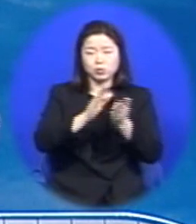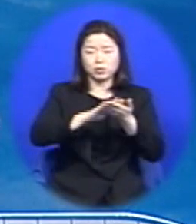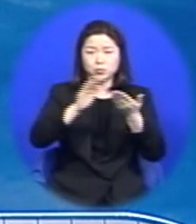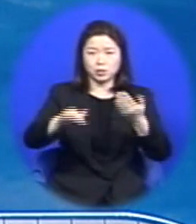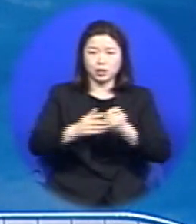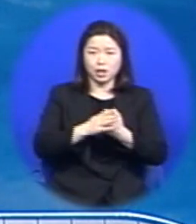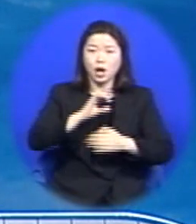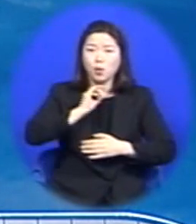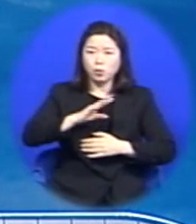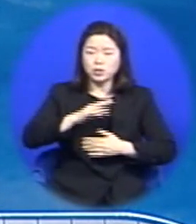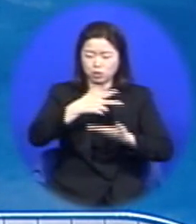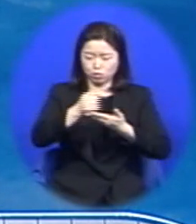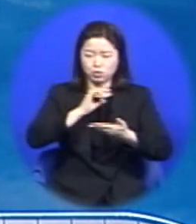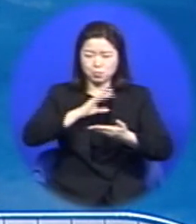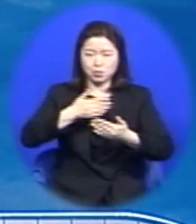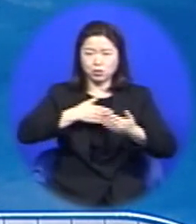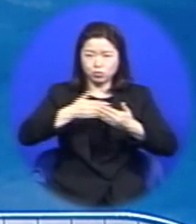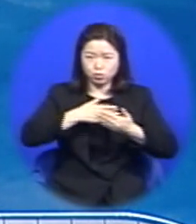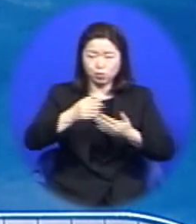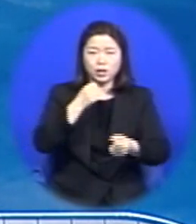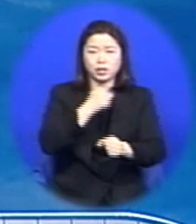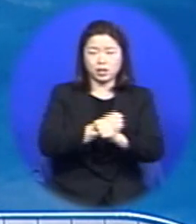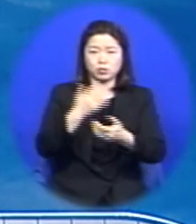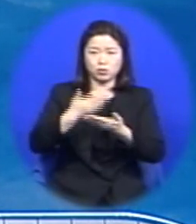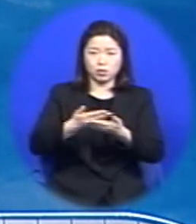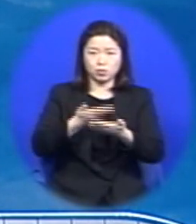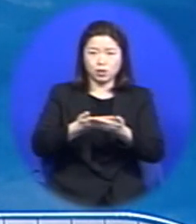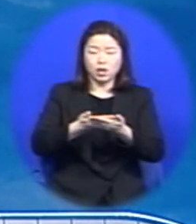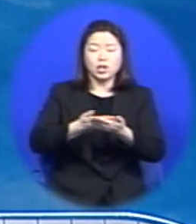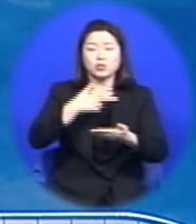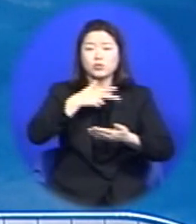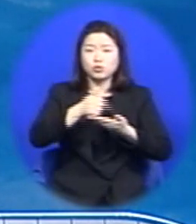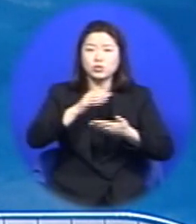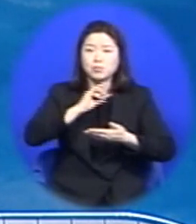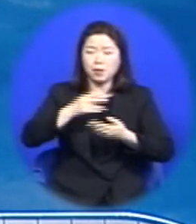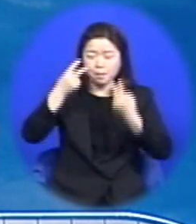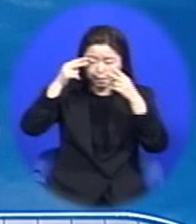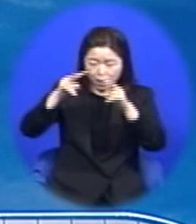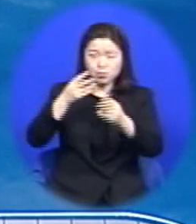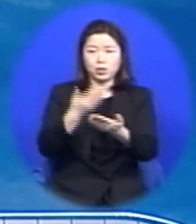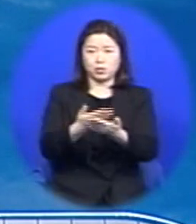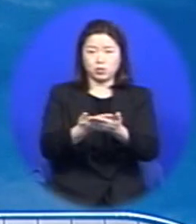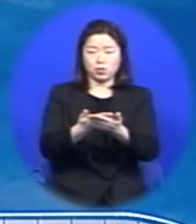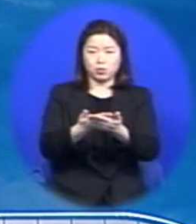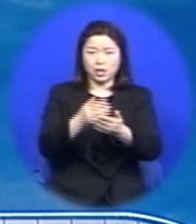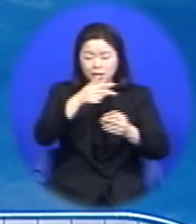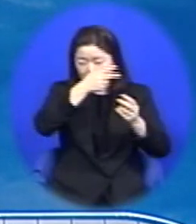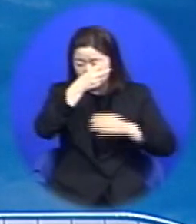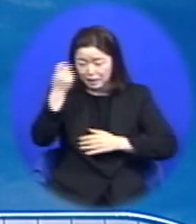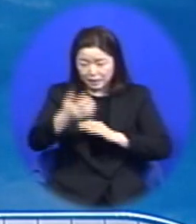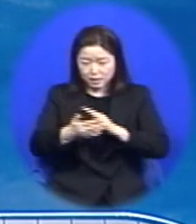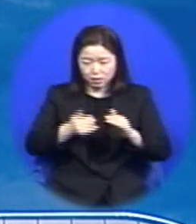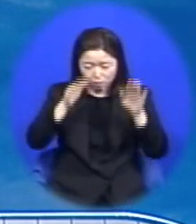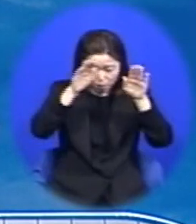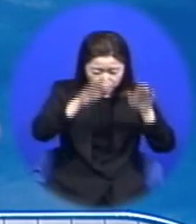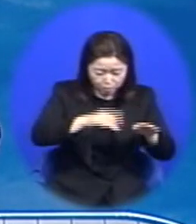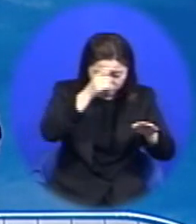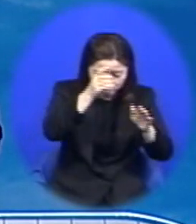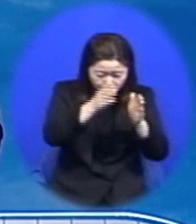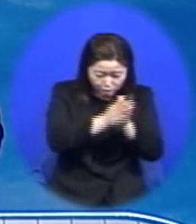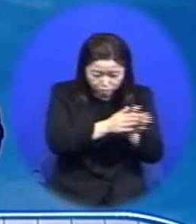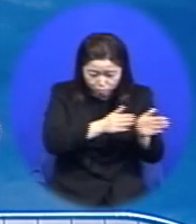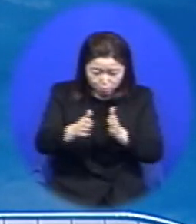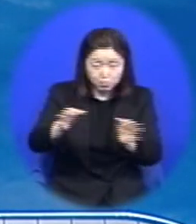주님만을 두려워하게 해주세요. 주님만을 바라보게 해주세요 라고요. 자기 전에 엎드려 기도하려고 준비하는